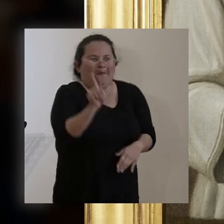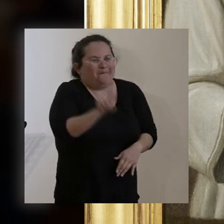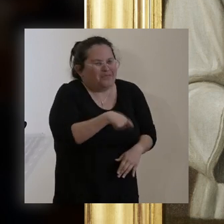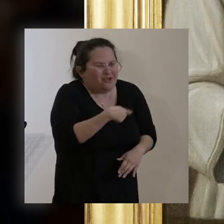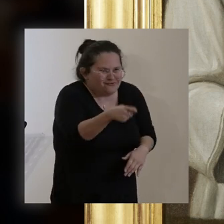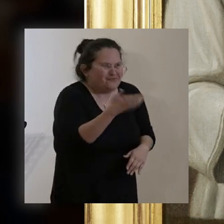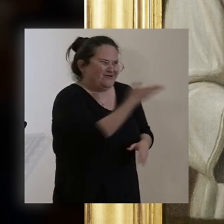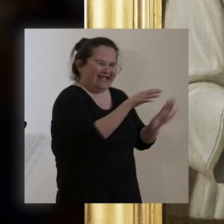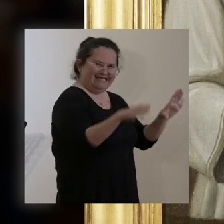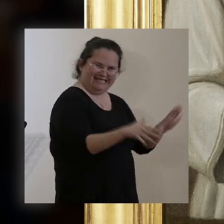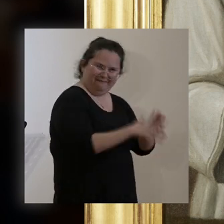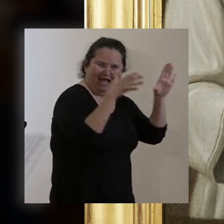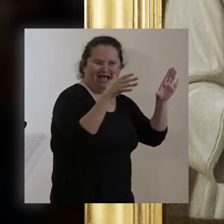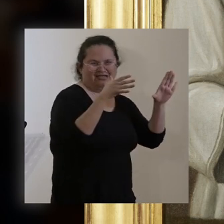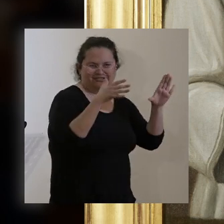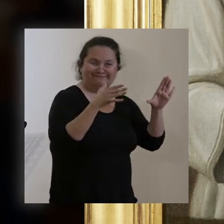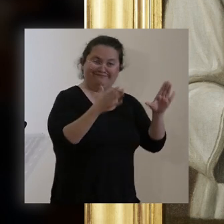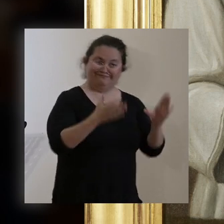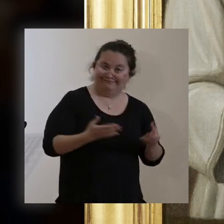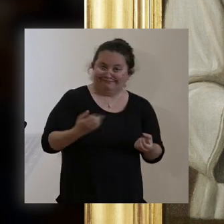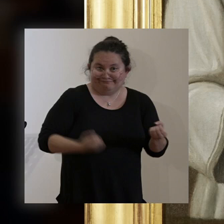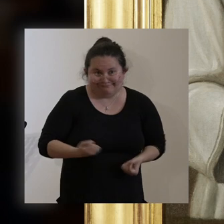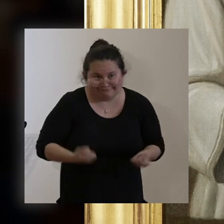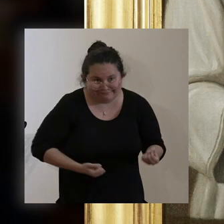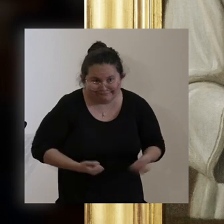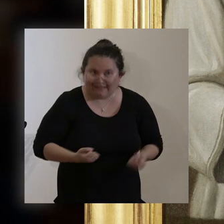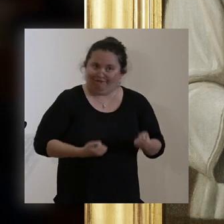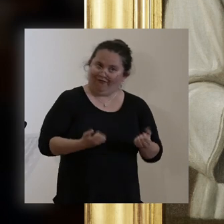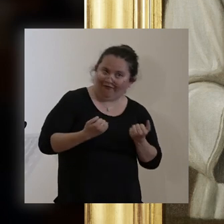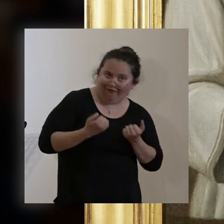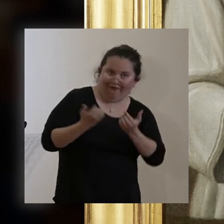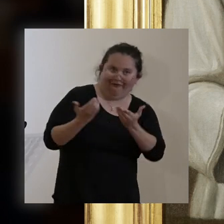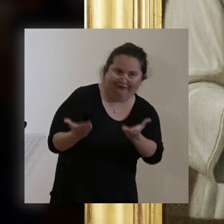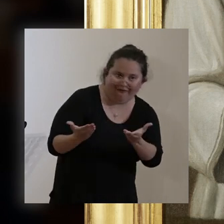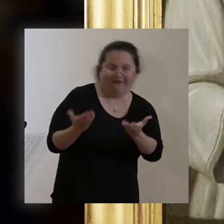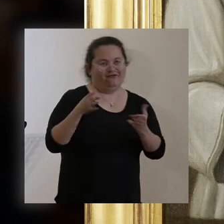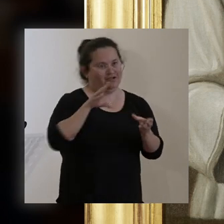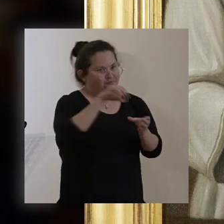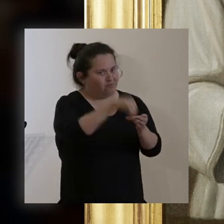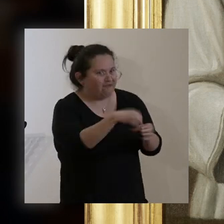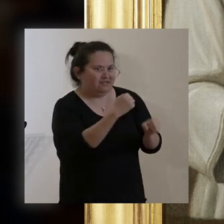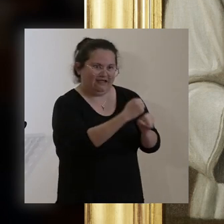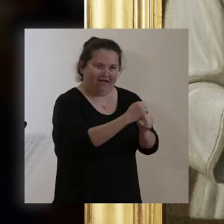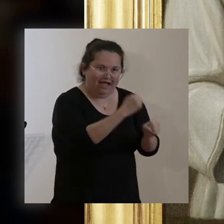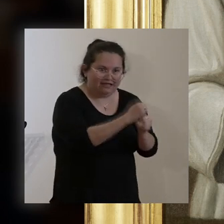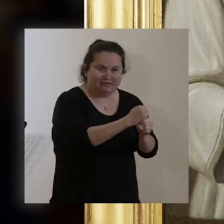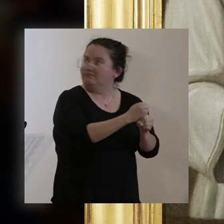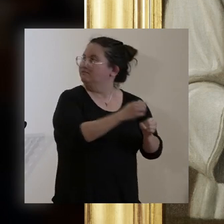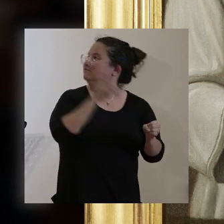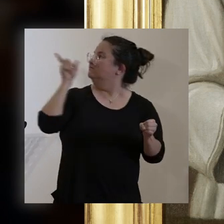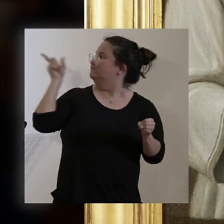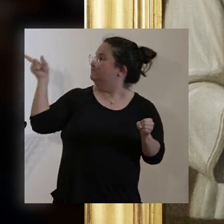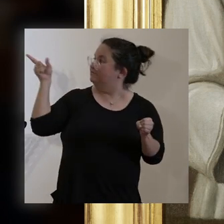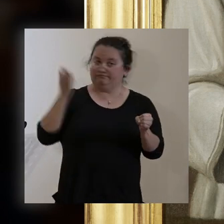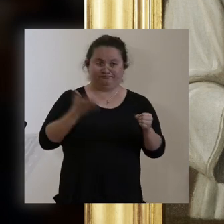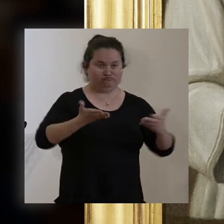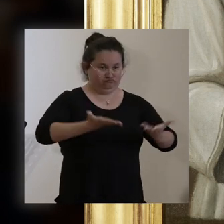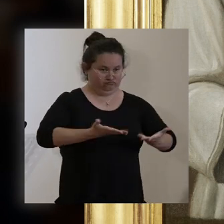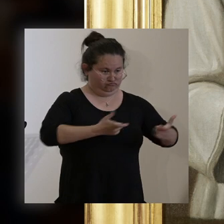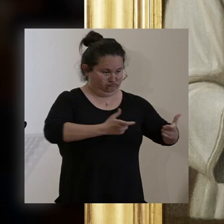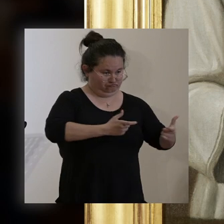sûr, il s'agit de quelqu'un qui travaillait dans le cadre domestique. Elle apporte à Marguerite d'Heurbrouck sur un plateau du